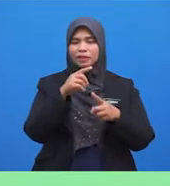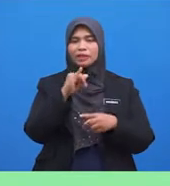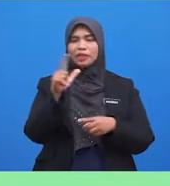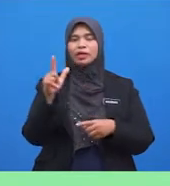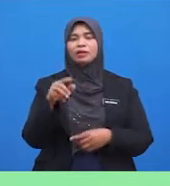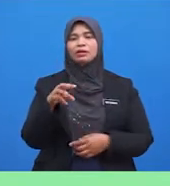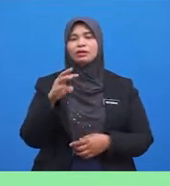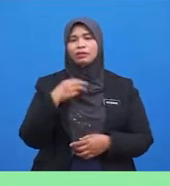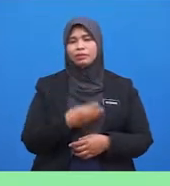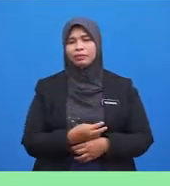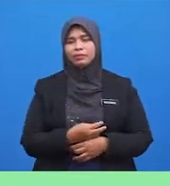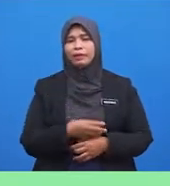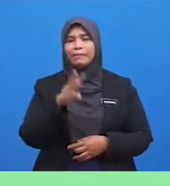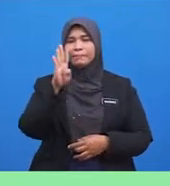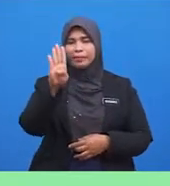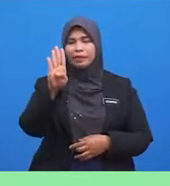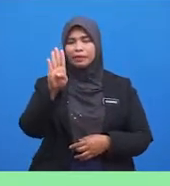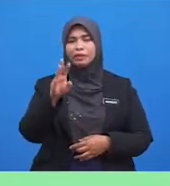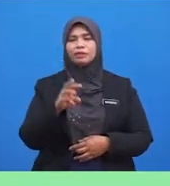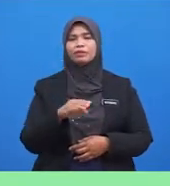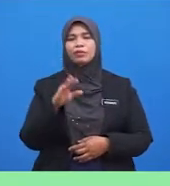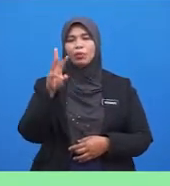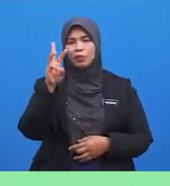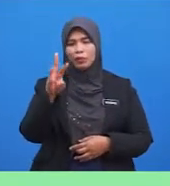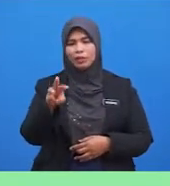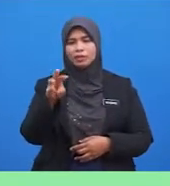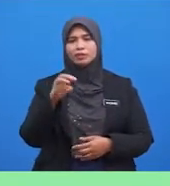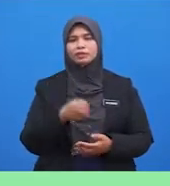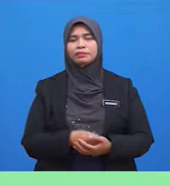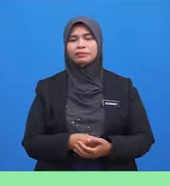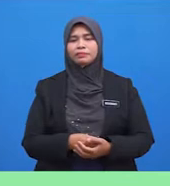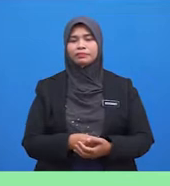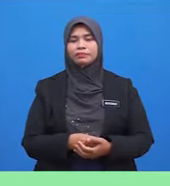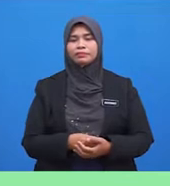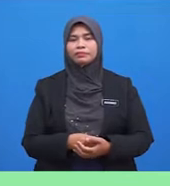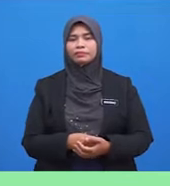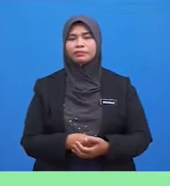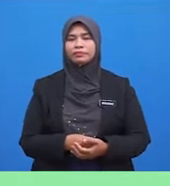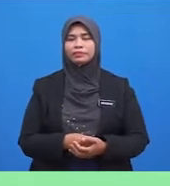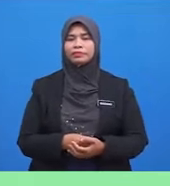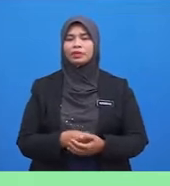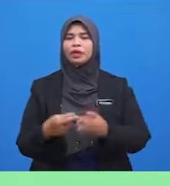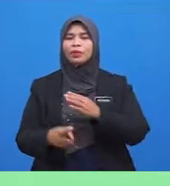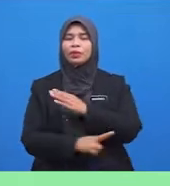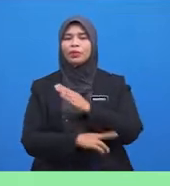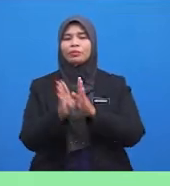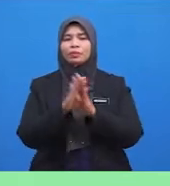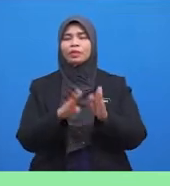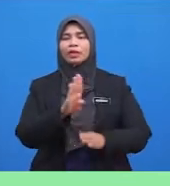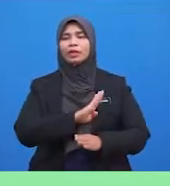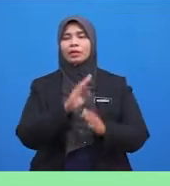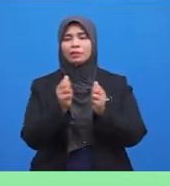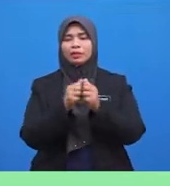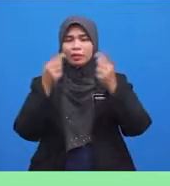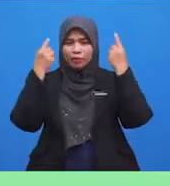Jawapannya ialah B, iaitu wajib. Hukum beradab dengan